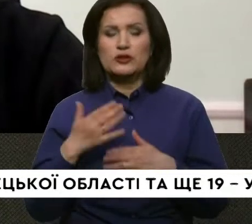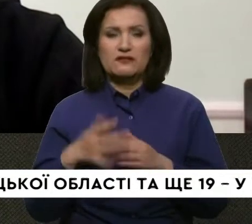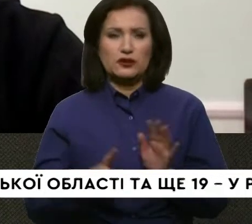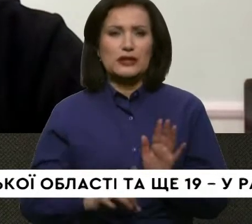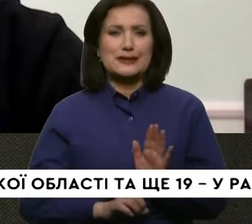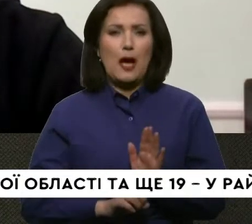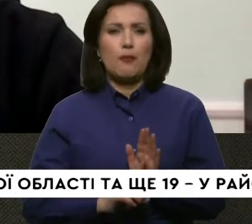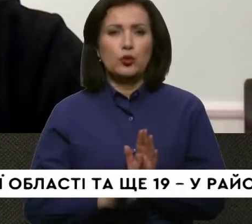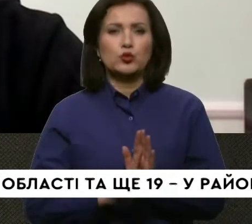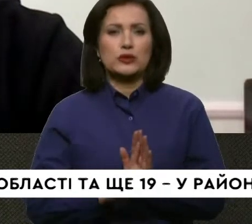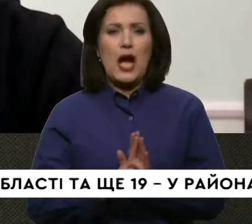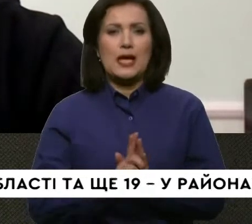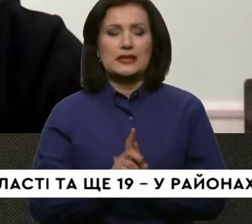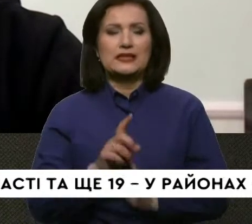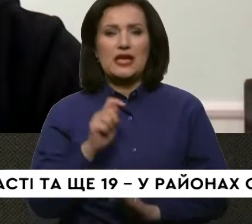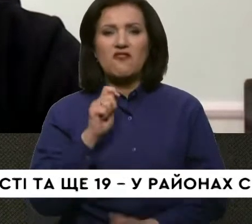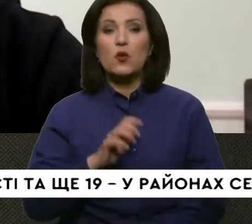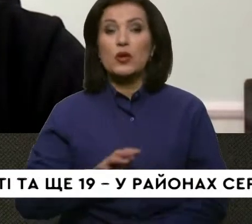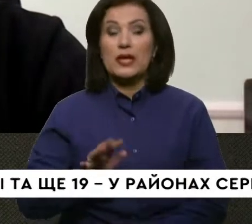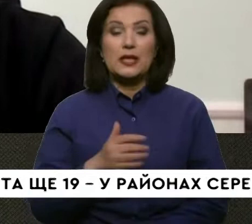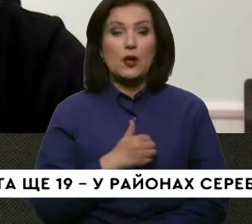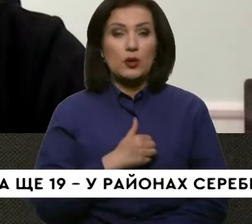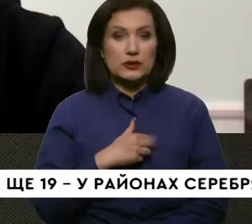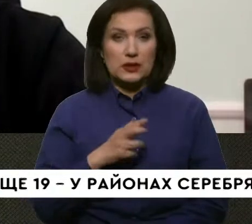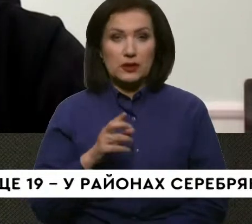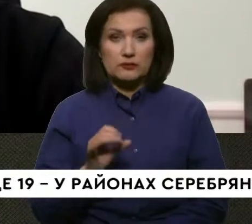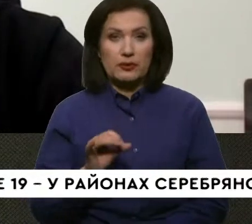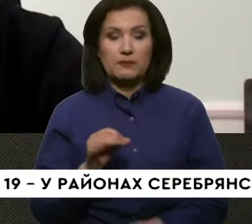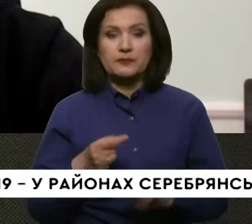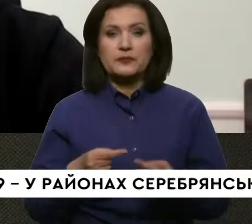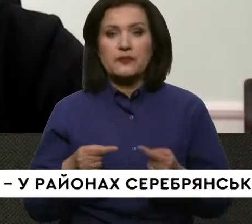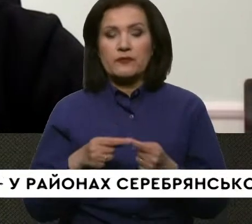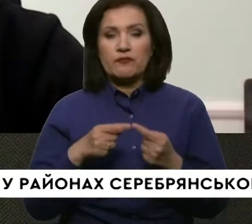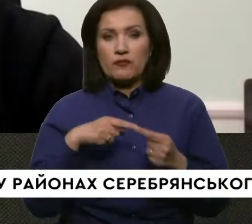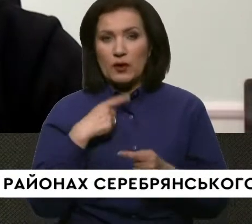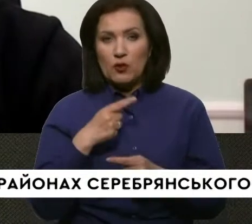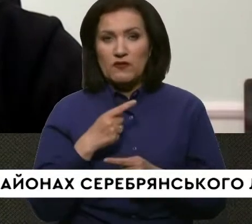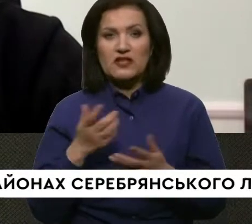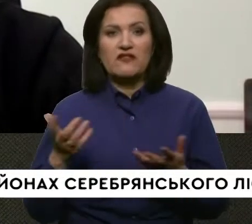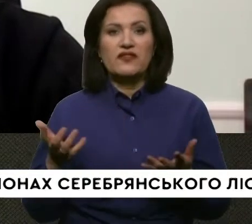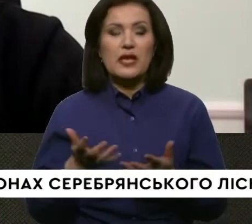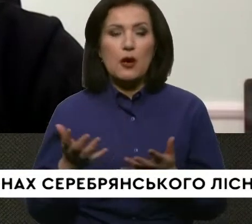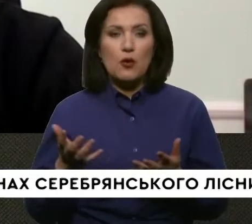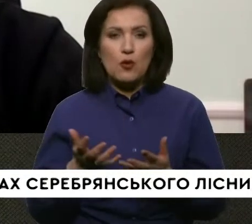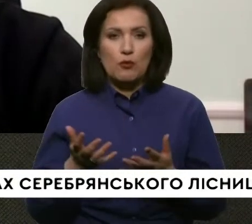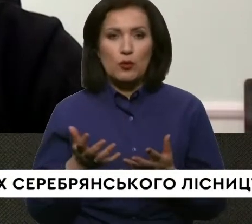вже запускається зараз в Україні, і теж хотілося якраз обговорити,